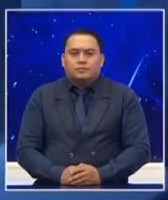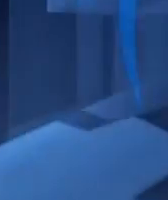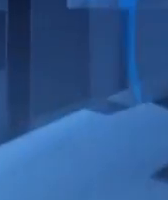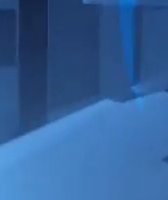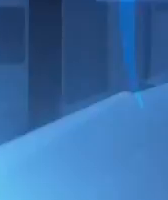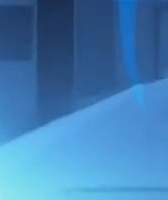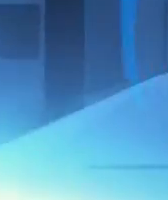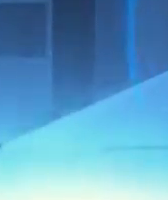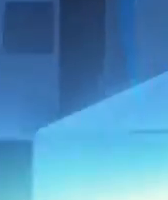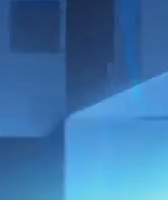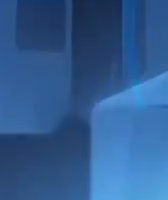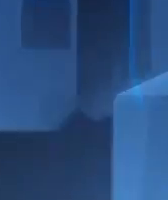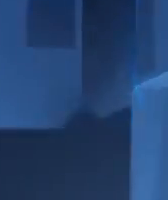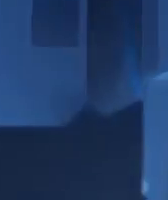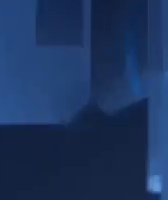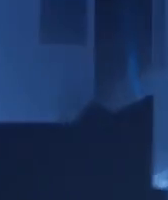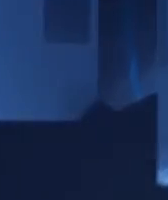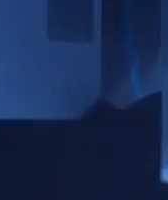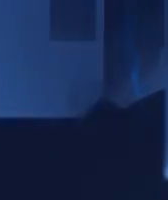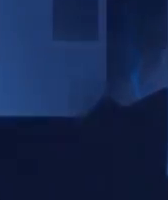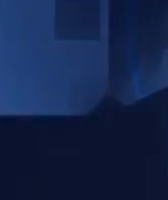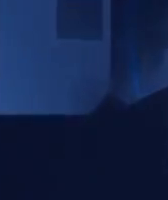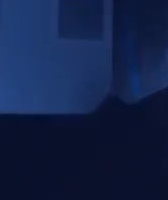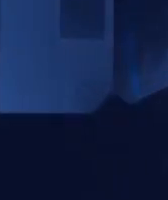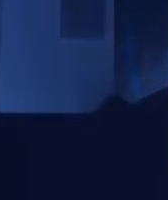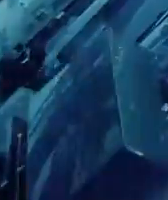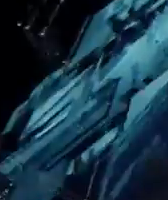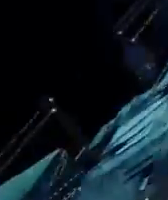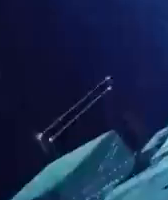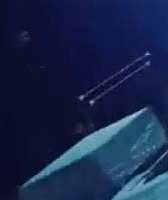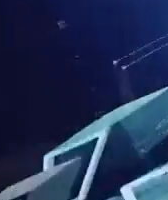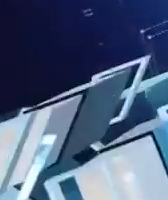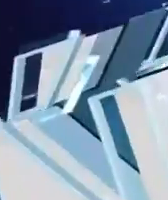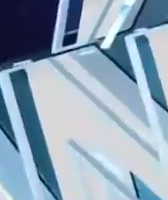Қасымжанұлы, Аманжол Жөнкешев, Жетісу арнасы.